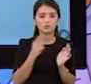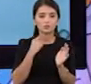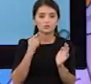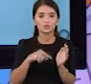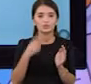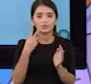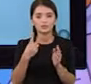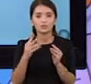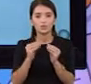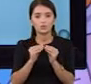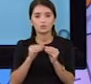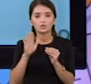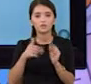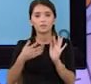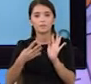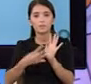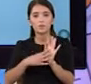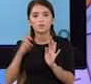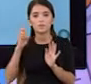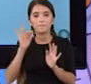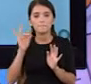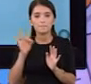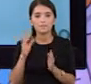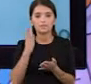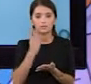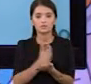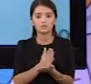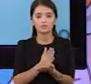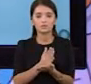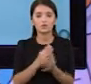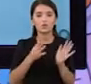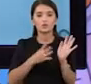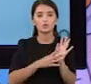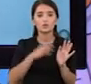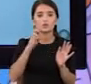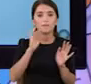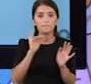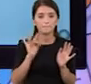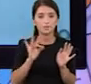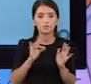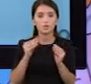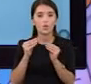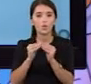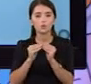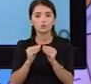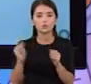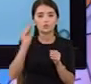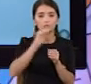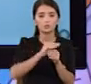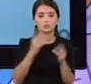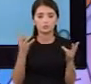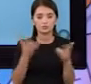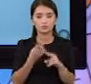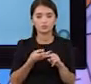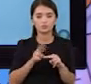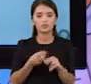soni 2 o'nlik va 9 birlikdan tashkil topgan. 9 birlikni 10 ga to'ldirish uchun